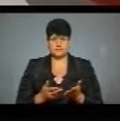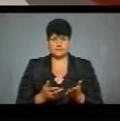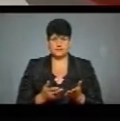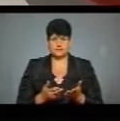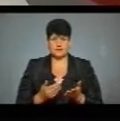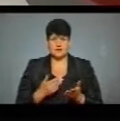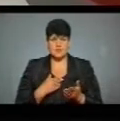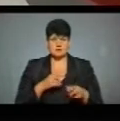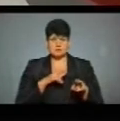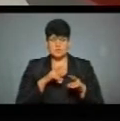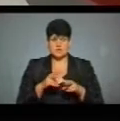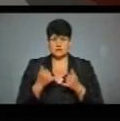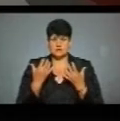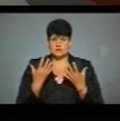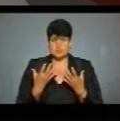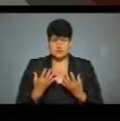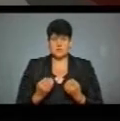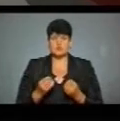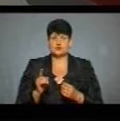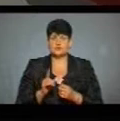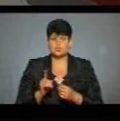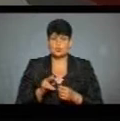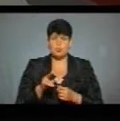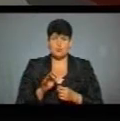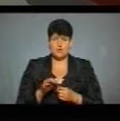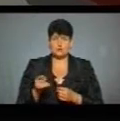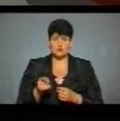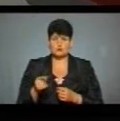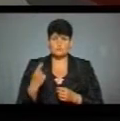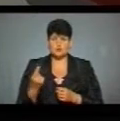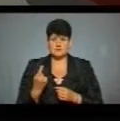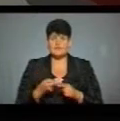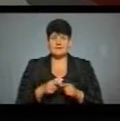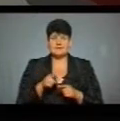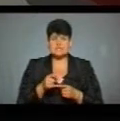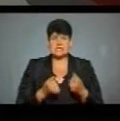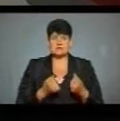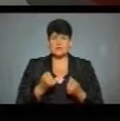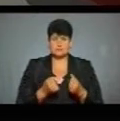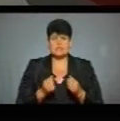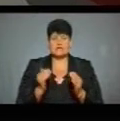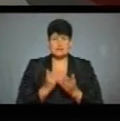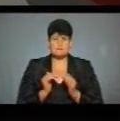я спостерігаю на сьогоднішній день тенденцію, що по Тернопільській області цих автомобілів значно менше, ніж